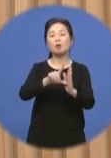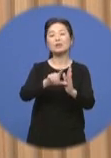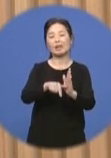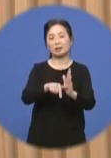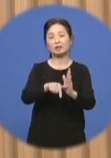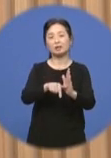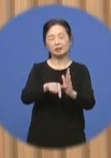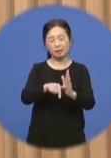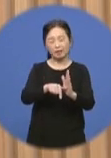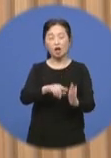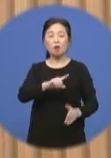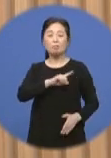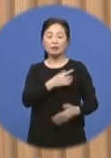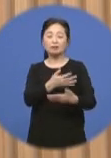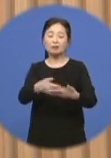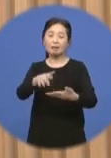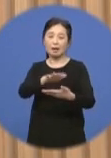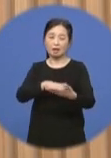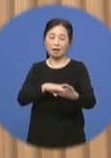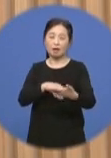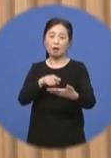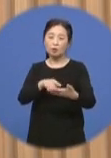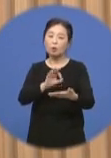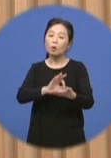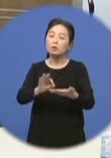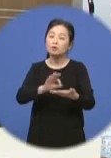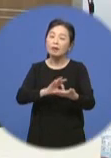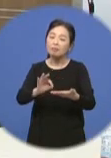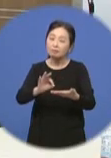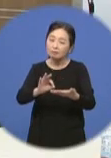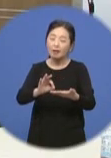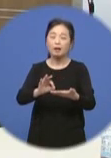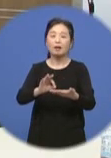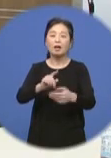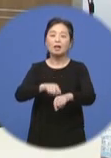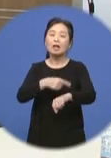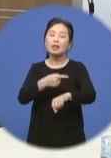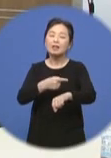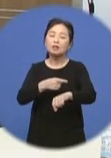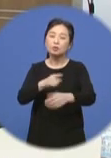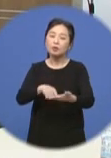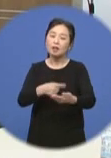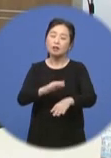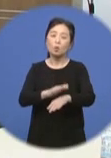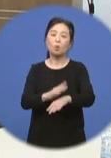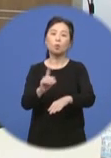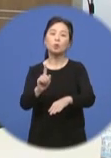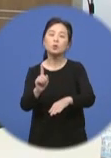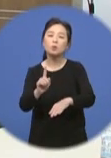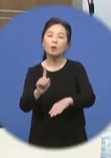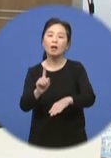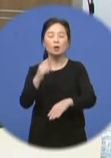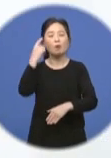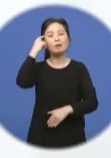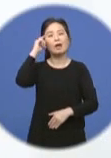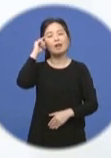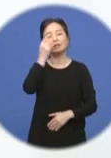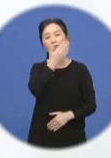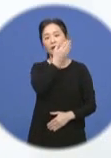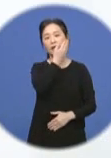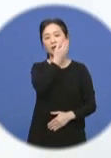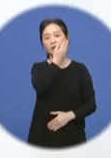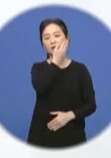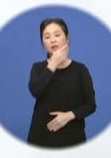ありきでなんかどういう課題が解決できるのかっていうのが、より大事になってきている時代なのかなと思うんで、そういうところを意識しなが